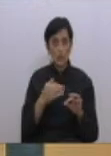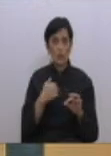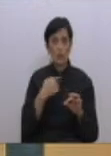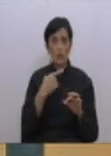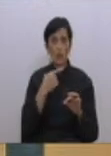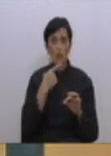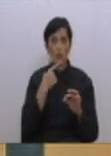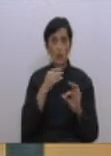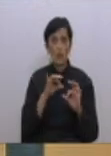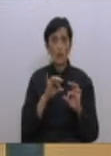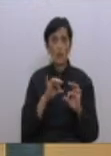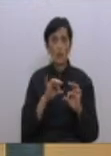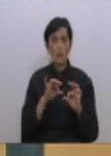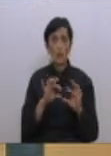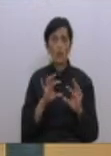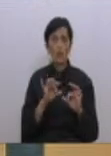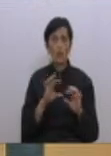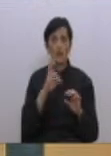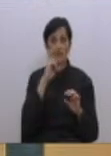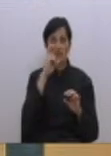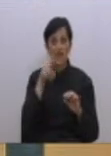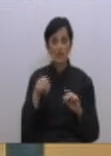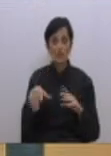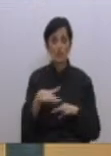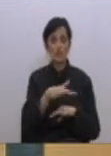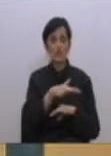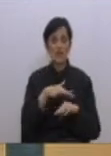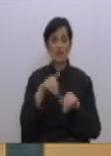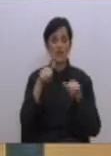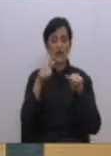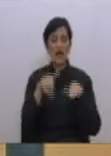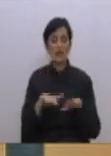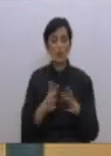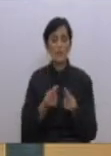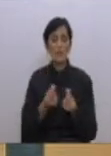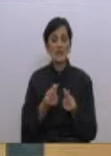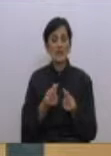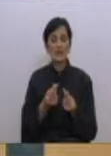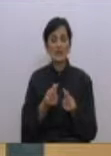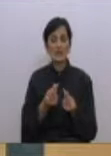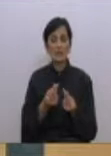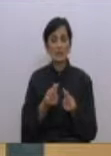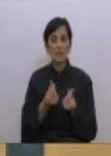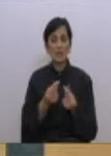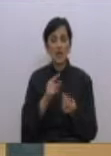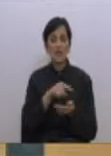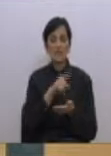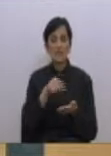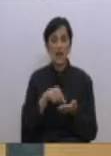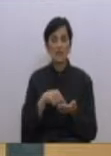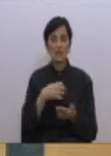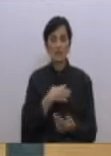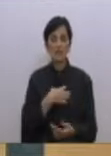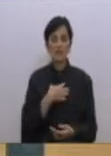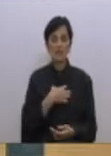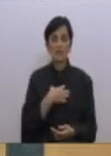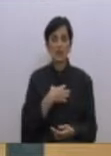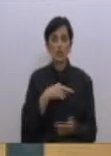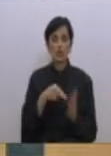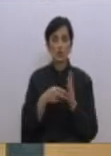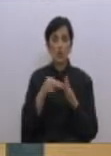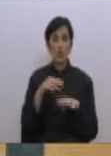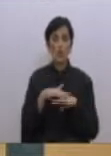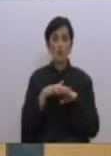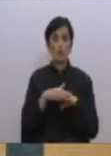მოგეხსენებათ, საჯარო სექტორში გადაწყვეტილებების მიღება ფინანსურ საკითხებზე ძირითადად